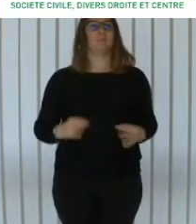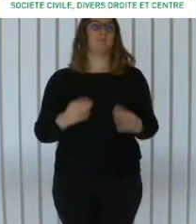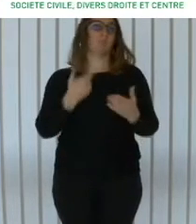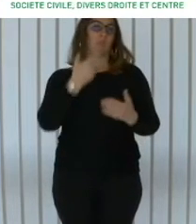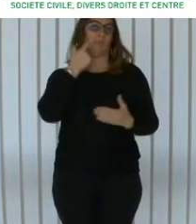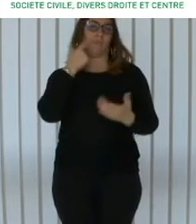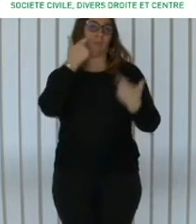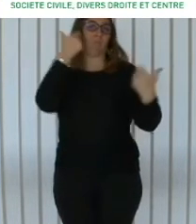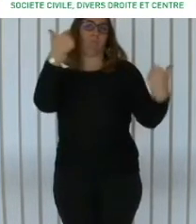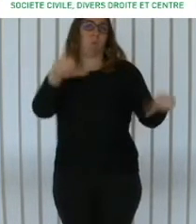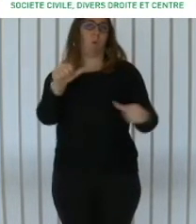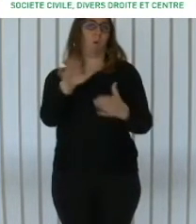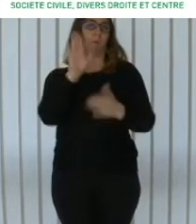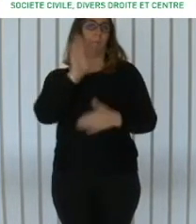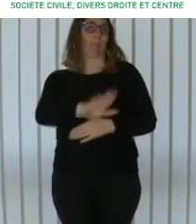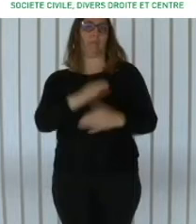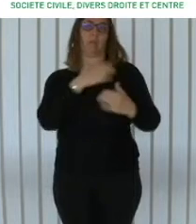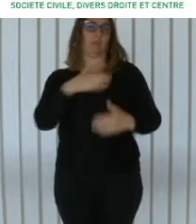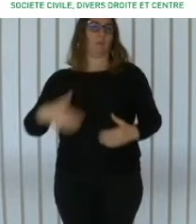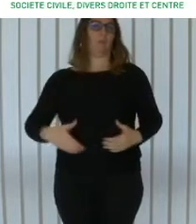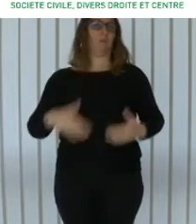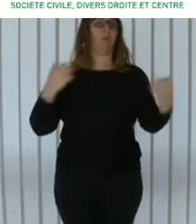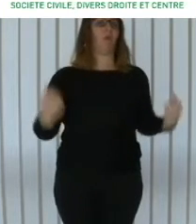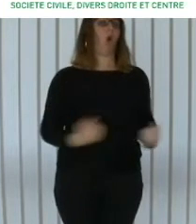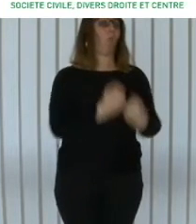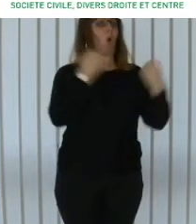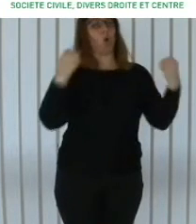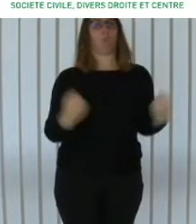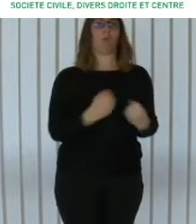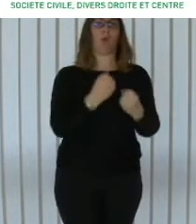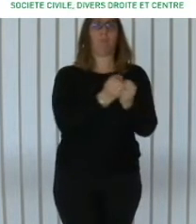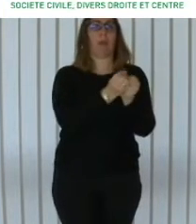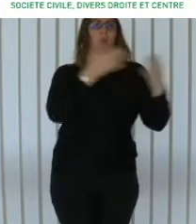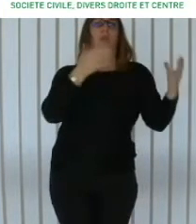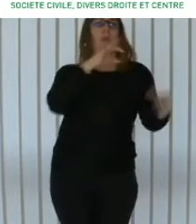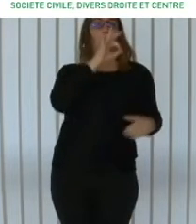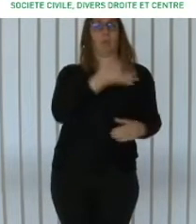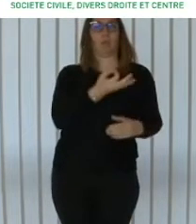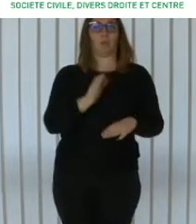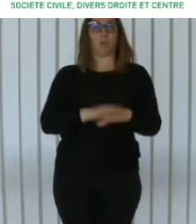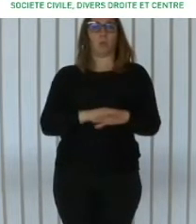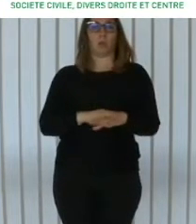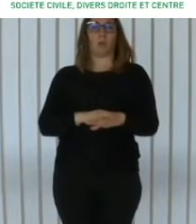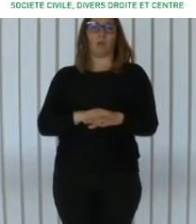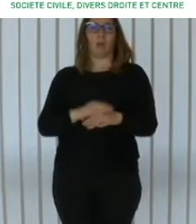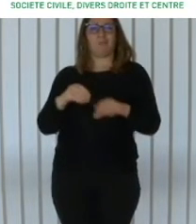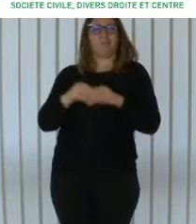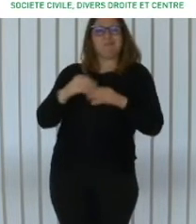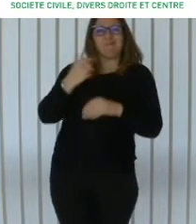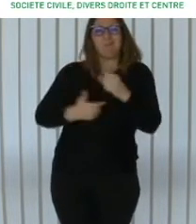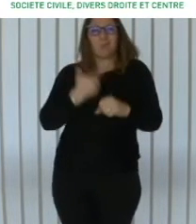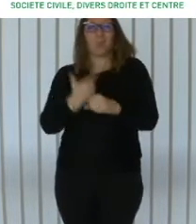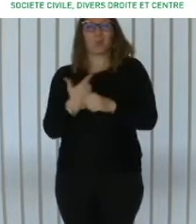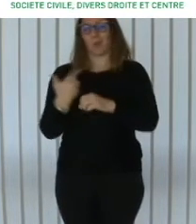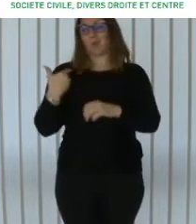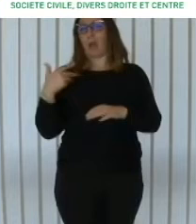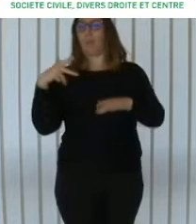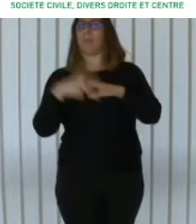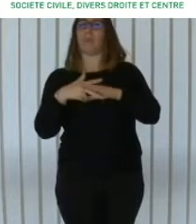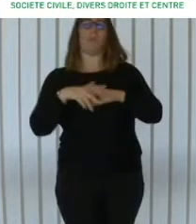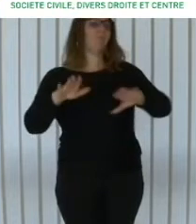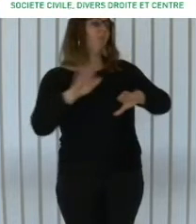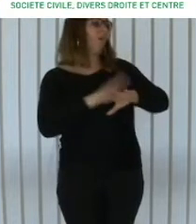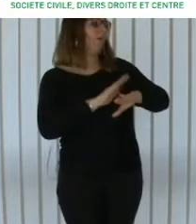votre municipalité. La part de com y est dominante. Vous avez gagné 2 ans pour ne rien faire en début de mandat en